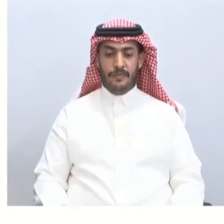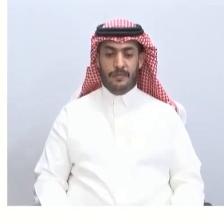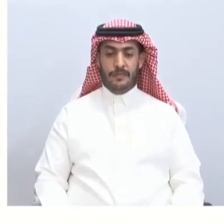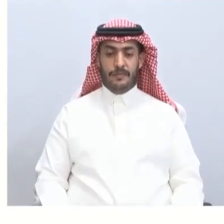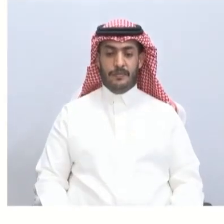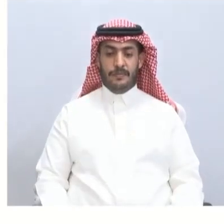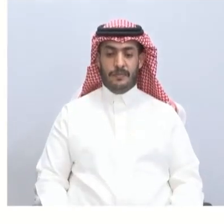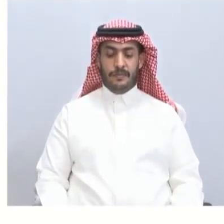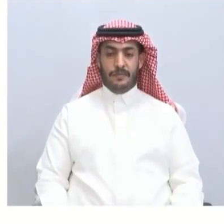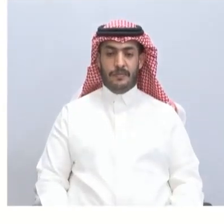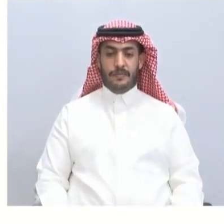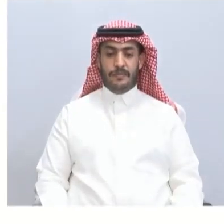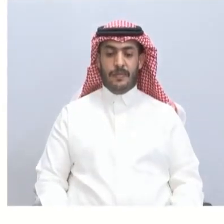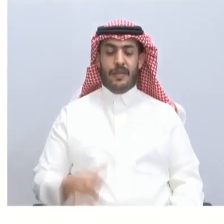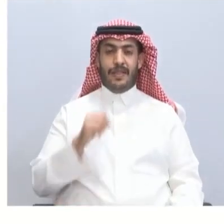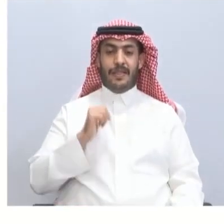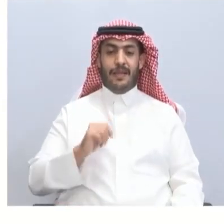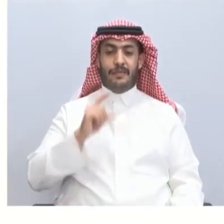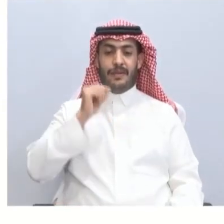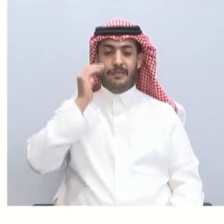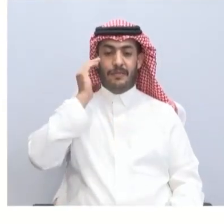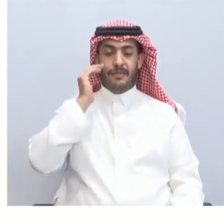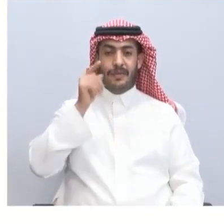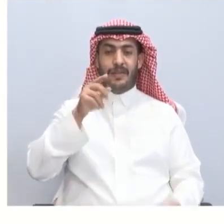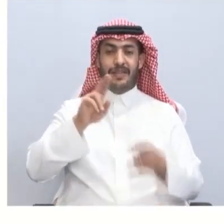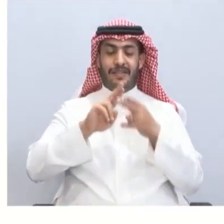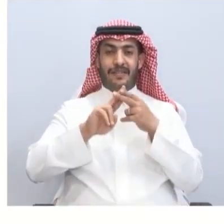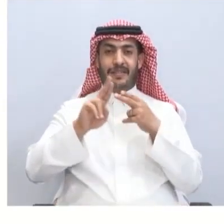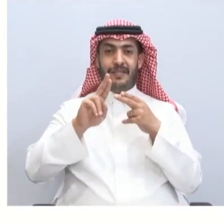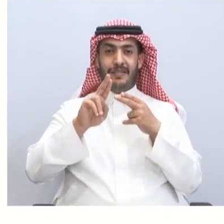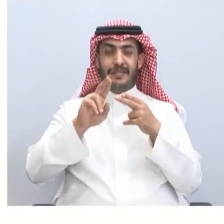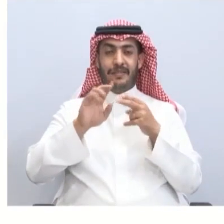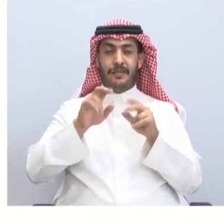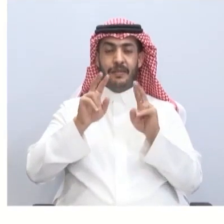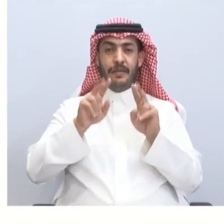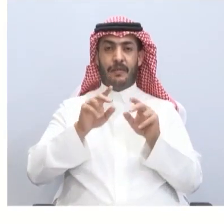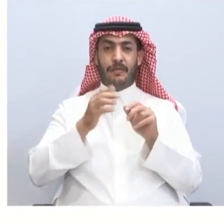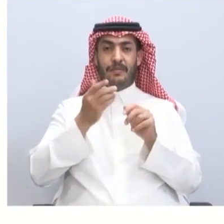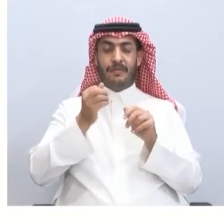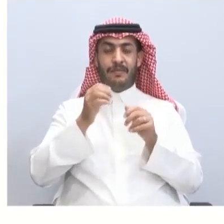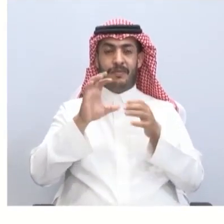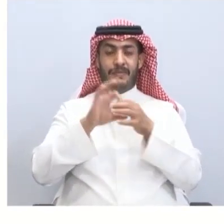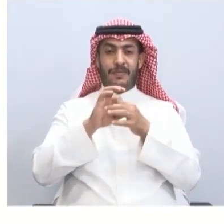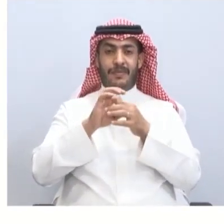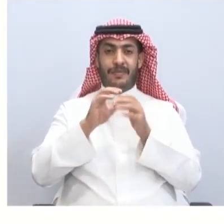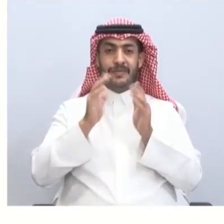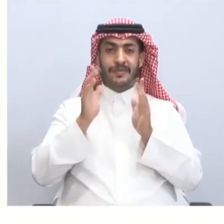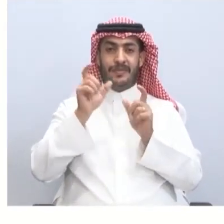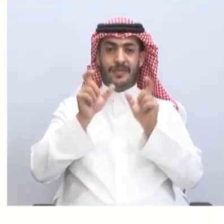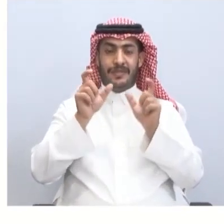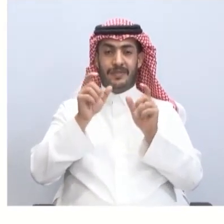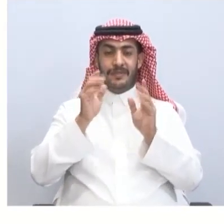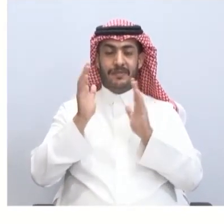الاولى لكن ابنائي هذا الصلح لم يستقم امره بين الطرفين